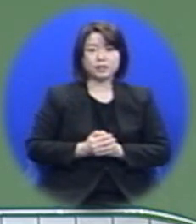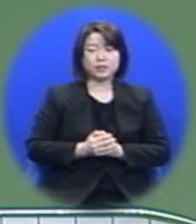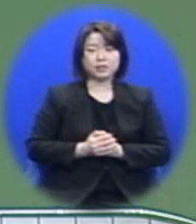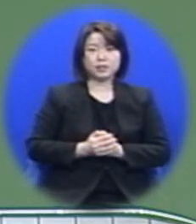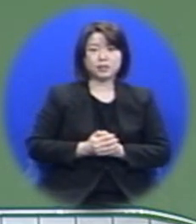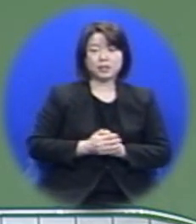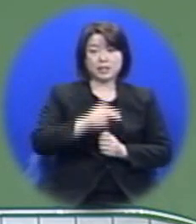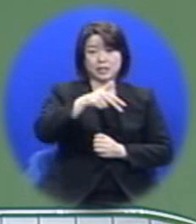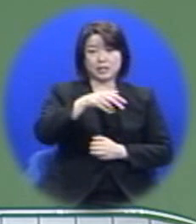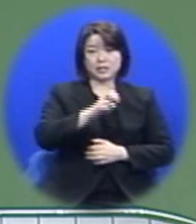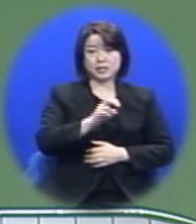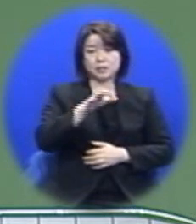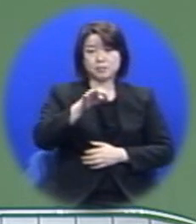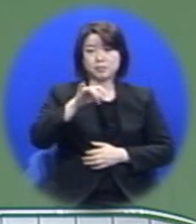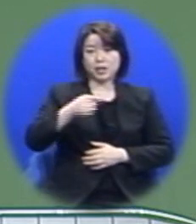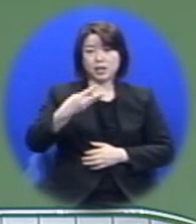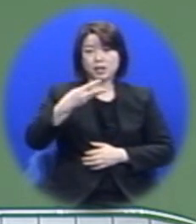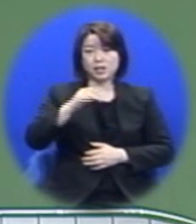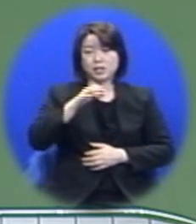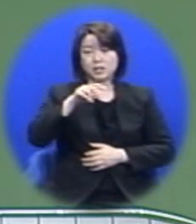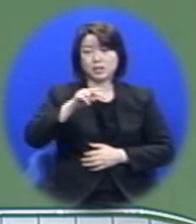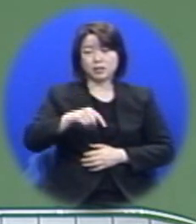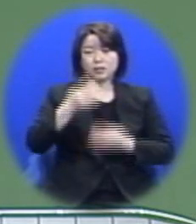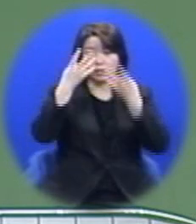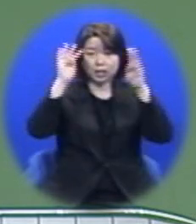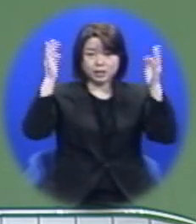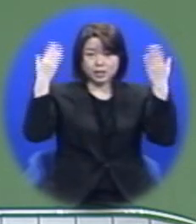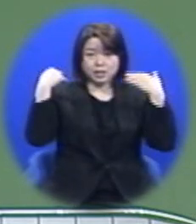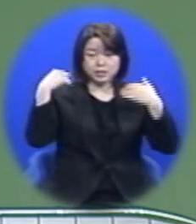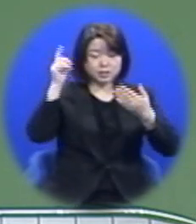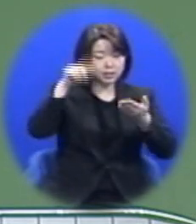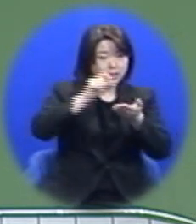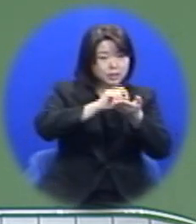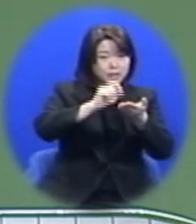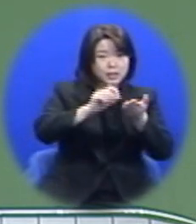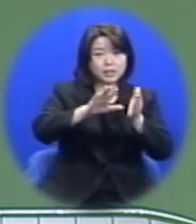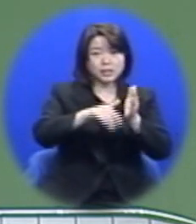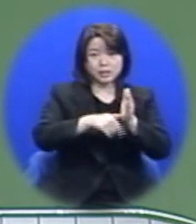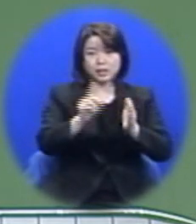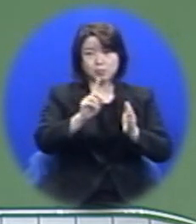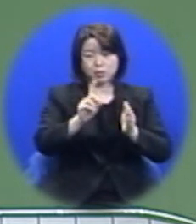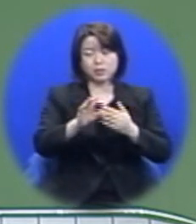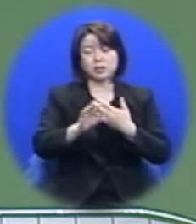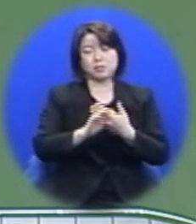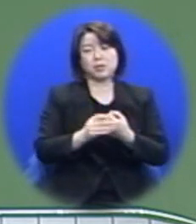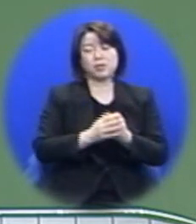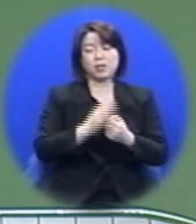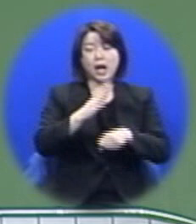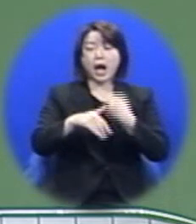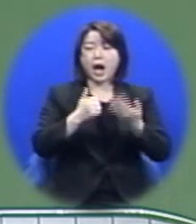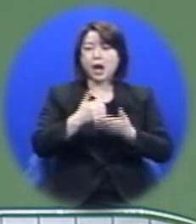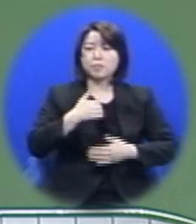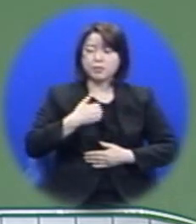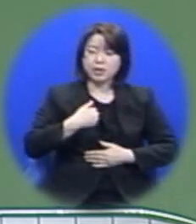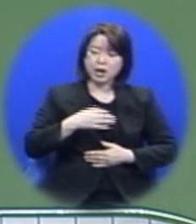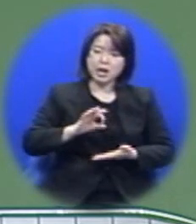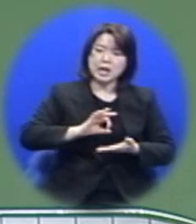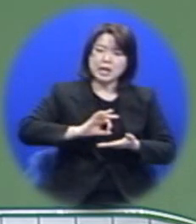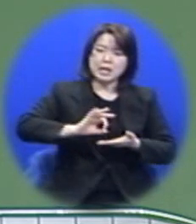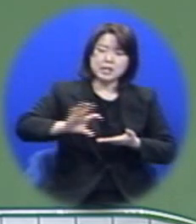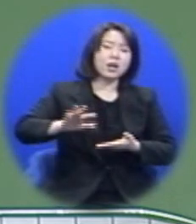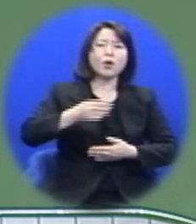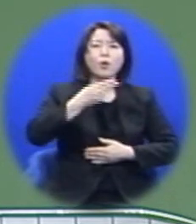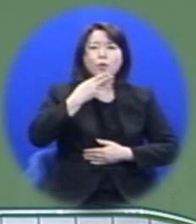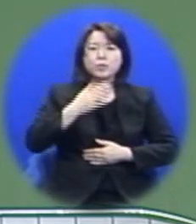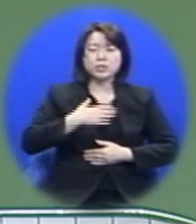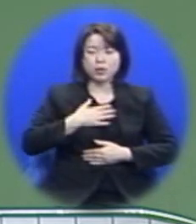짐 엘리엇의 대학 시절의 일기에 이런 부분이 나옵니다. 하나님, 이 쓸모없는 나무 계피에 불을